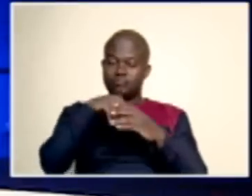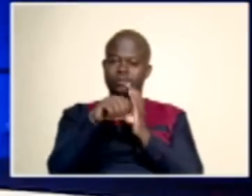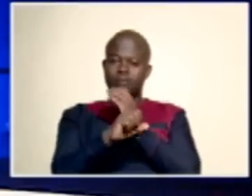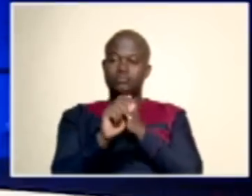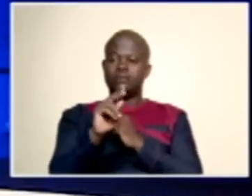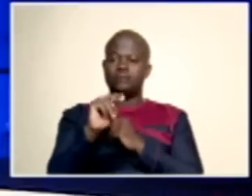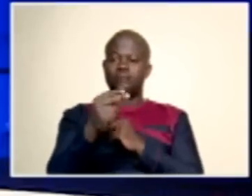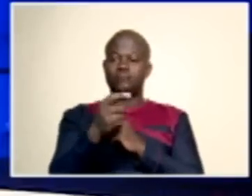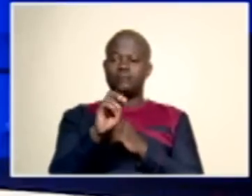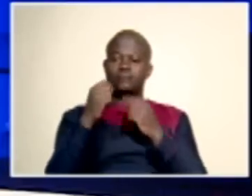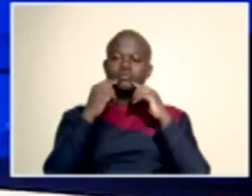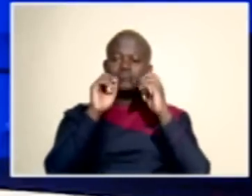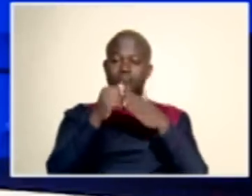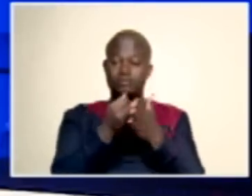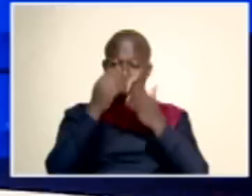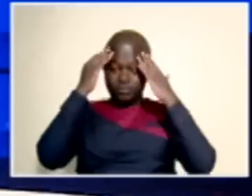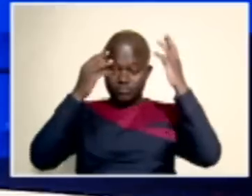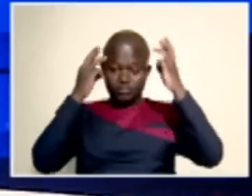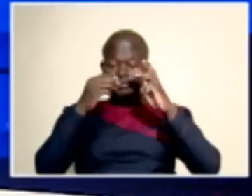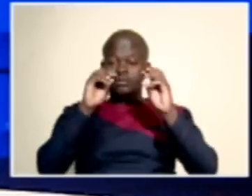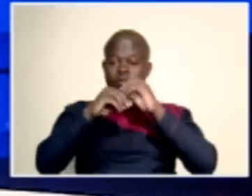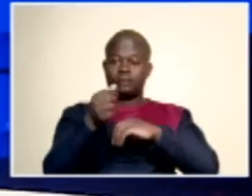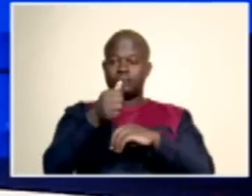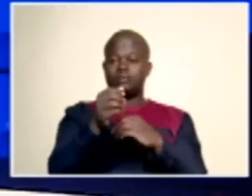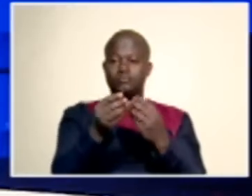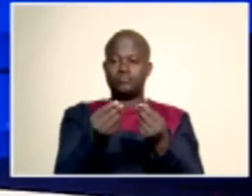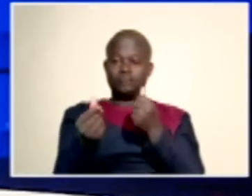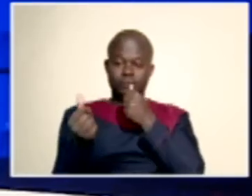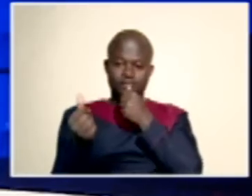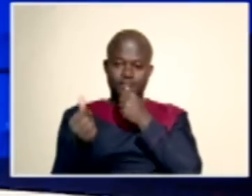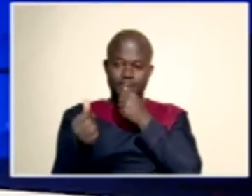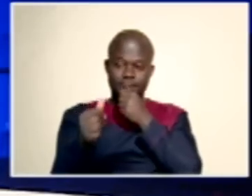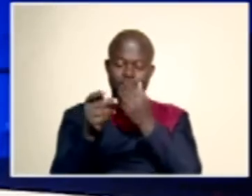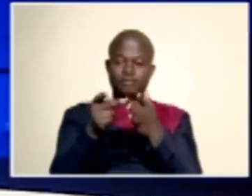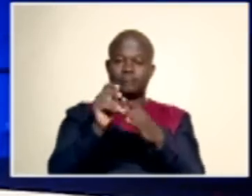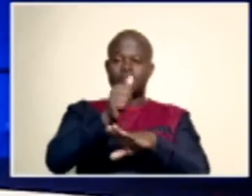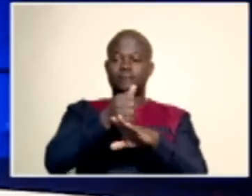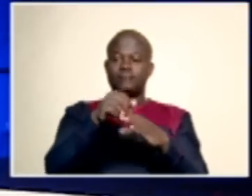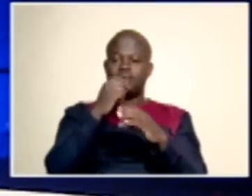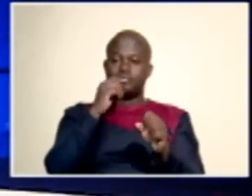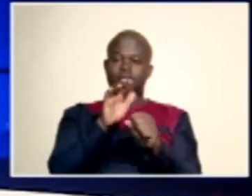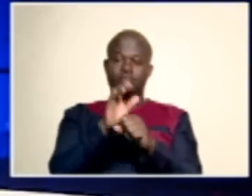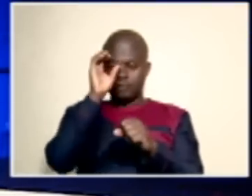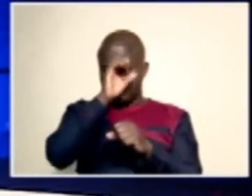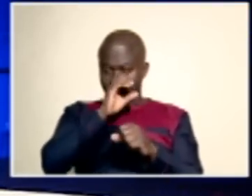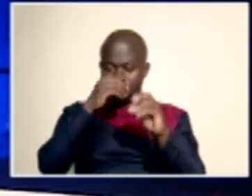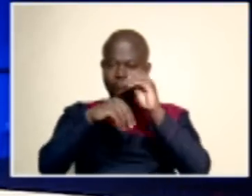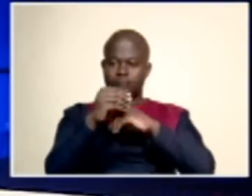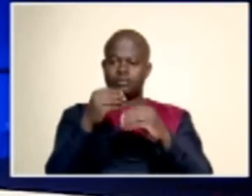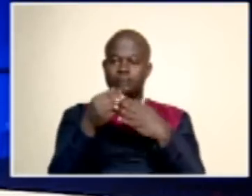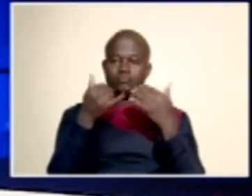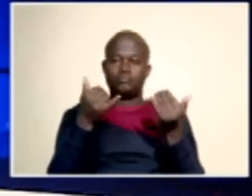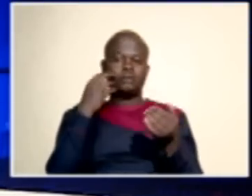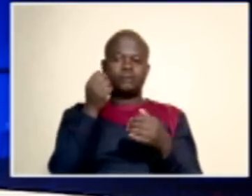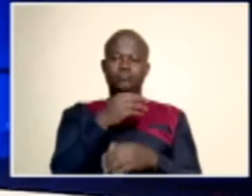mu murenge wa Kinihira bavuga ko bateye impungenge nuko umusaruro wabo uri kwangirikira ku mbuga babishyizeho bizezwa gushakirwa isoko none ubu